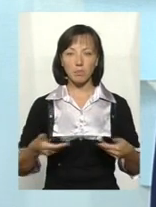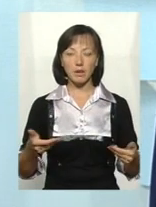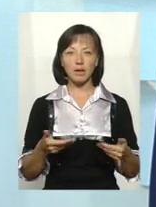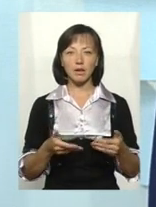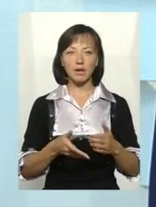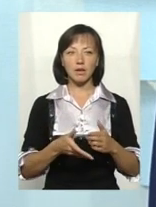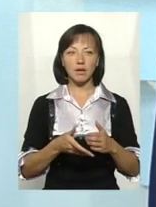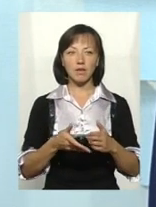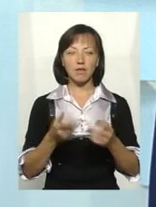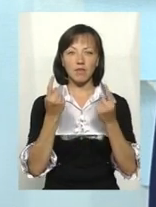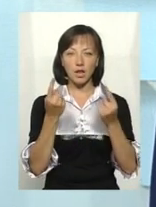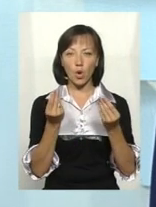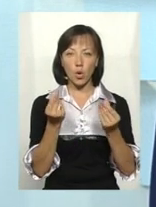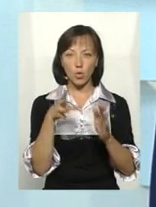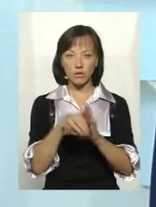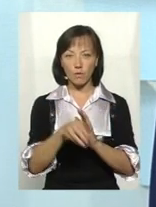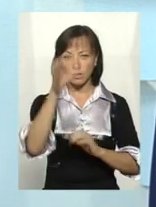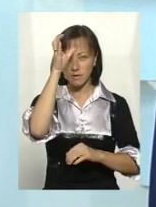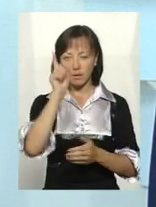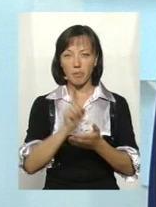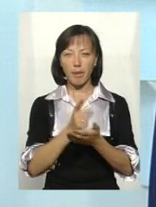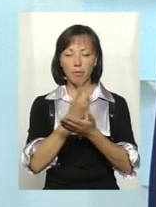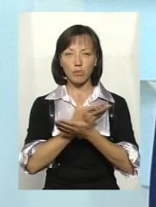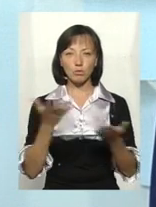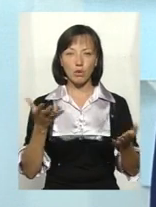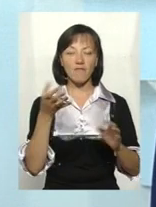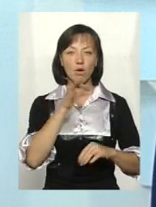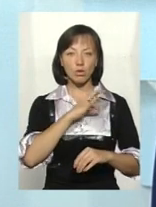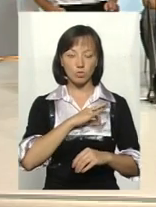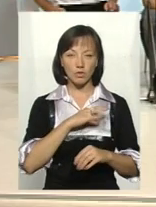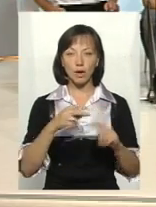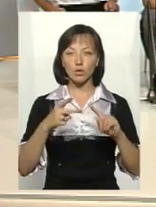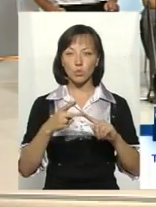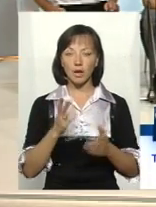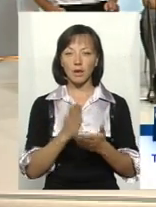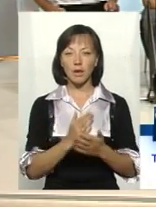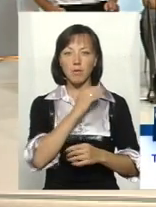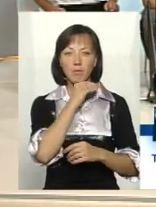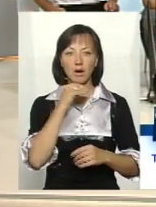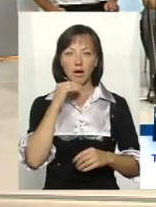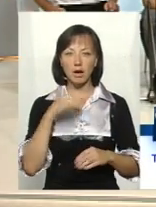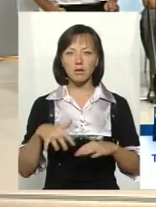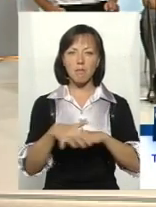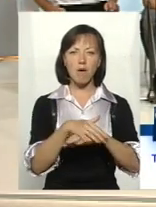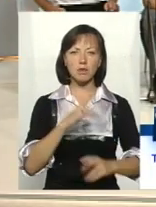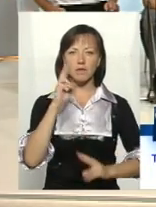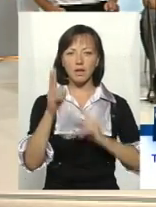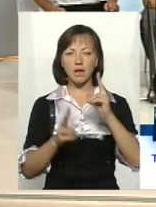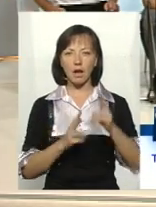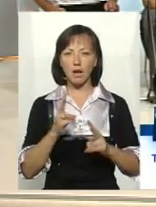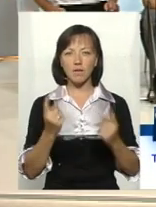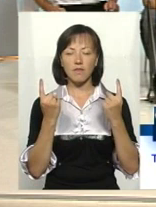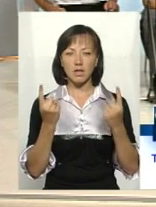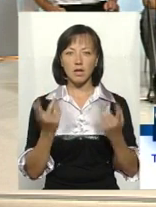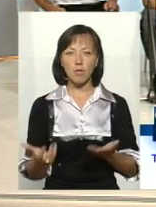даємо великі гроші в освіту. Ми маємо їх прозоро використовувати. Це перше. Друге, що є дуже багато масові нарікання батьків про